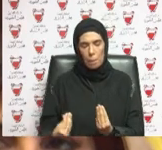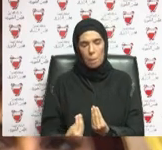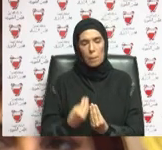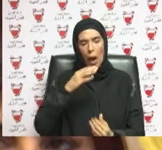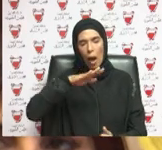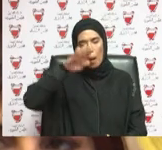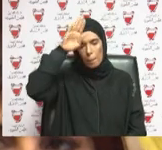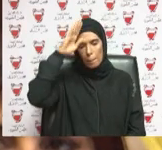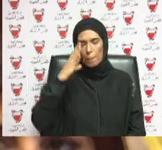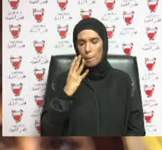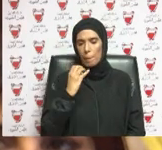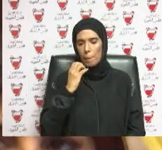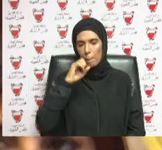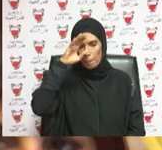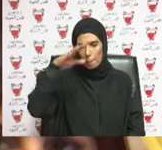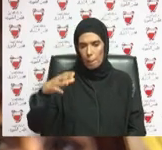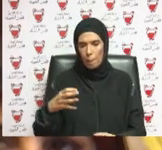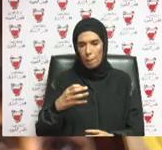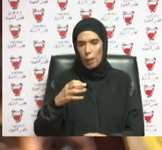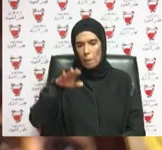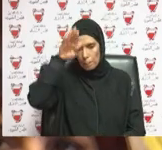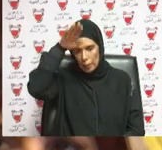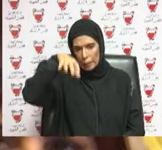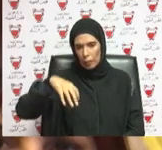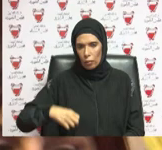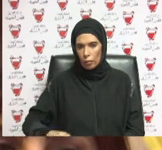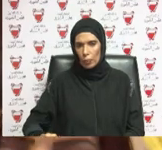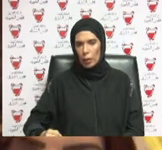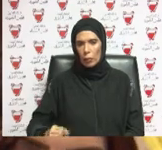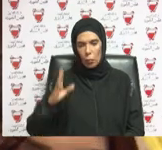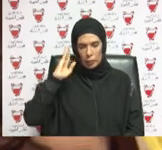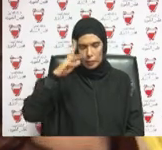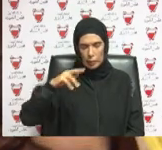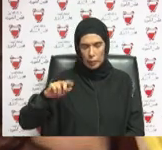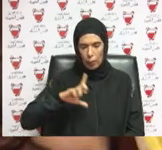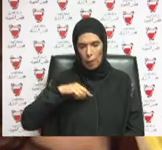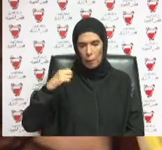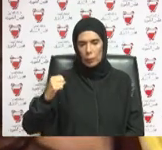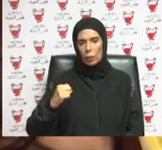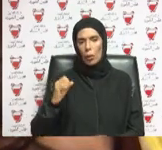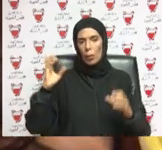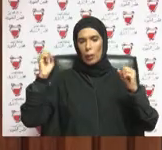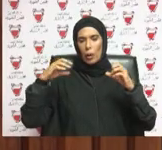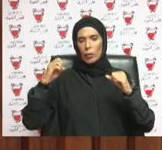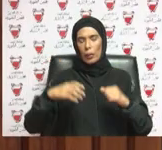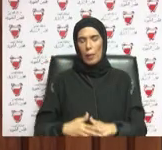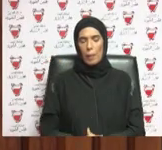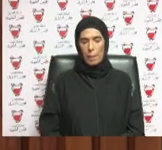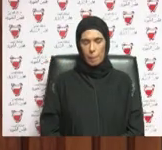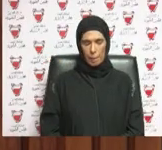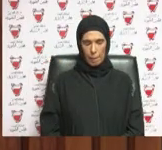الملك حمد بن عيسى آل خليفة ملك البلاد المفدى. والسلام عليكم ورحمة الله وبركاته. شكرا